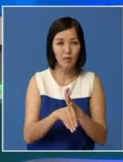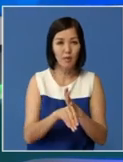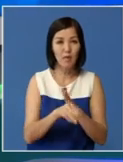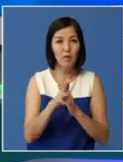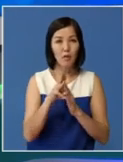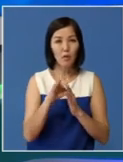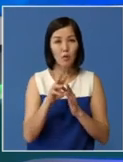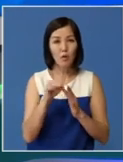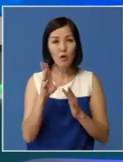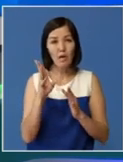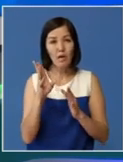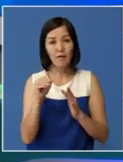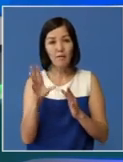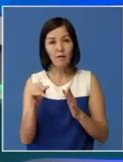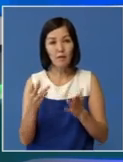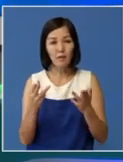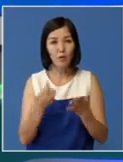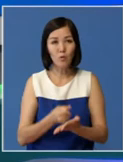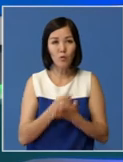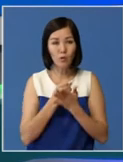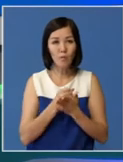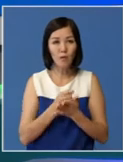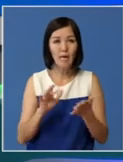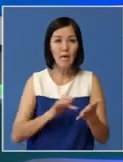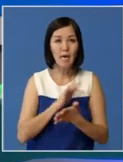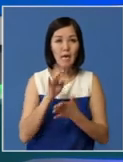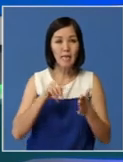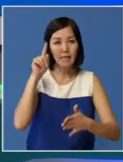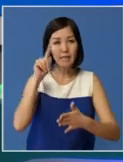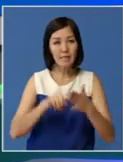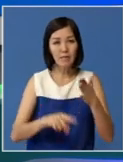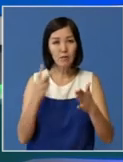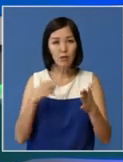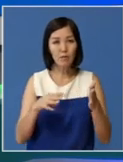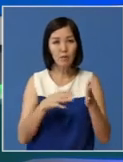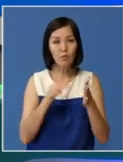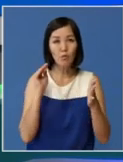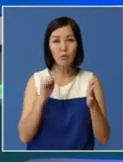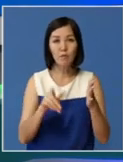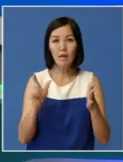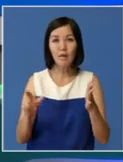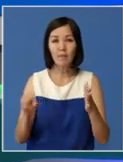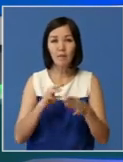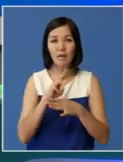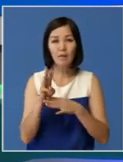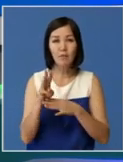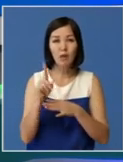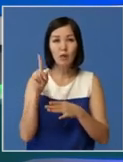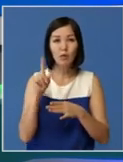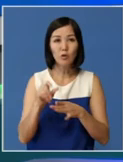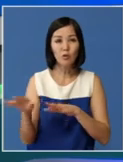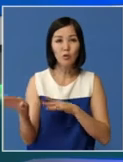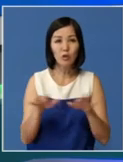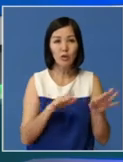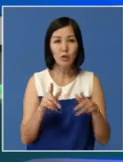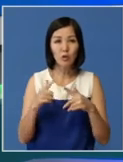Жомарт Кемелұлының кандидатурасын қолдау мақсатында қаладағы сенімді өкілдері 29 мың адамды қамтыған 100-ге тарта шара